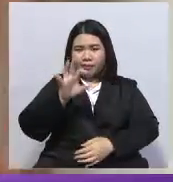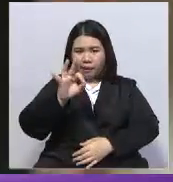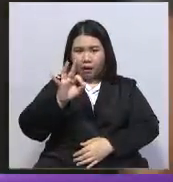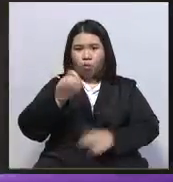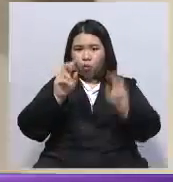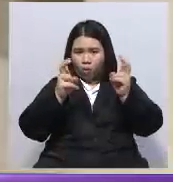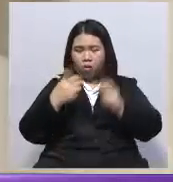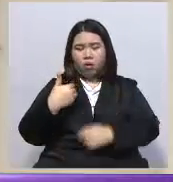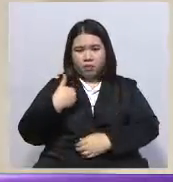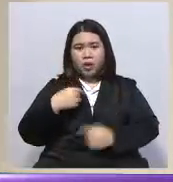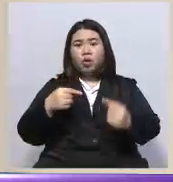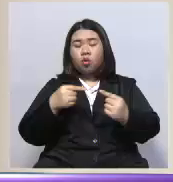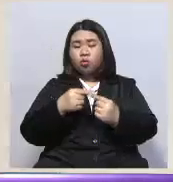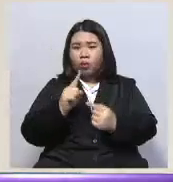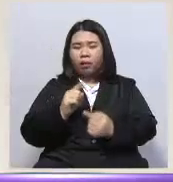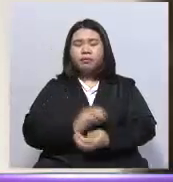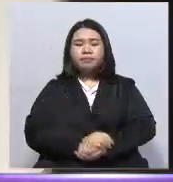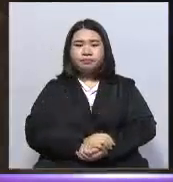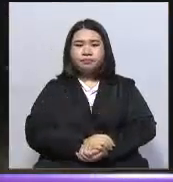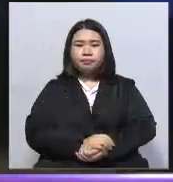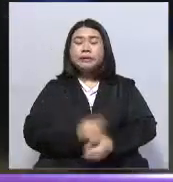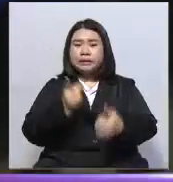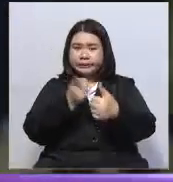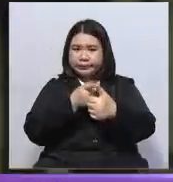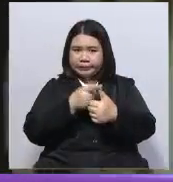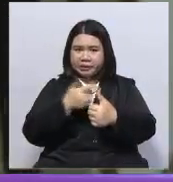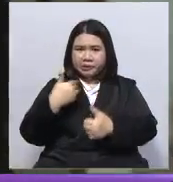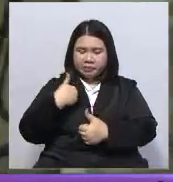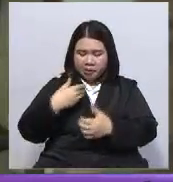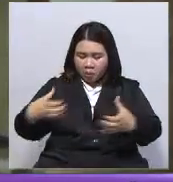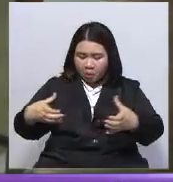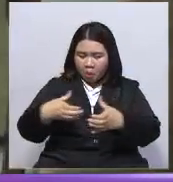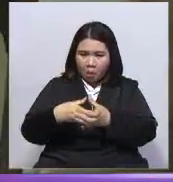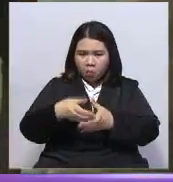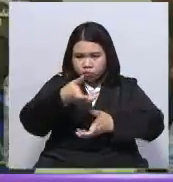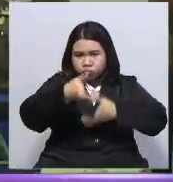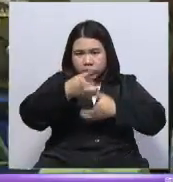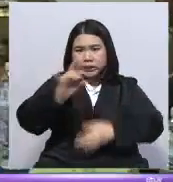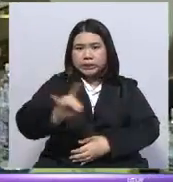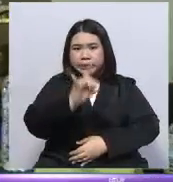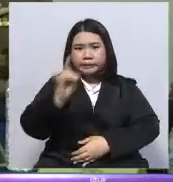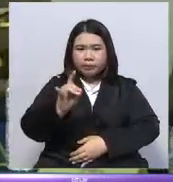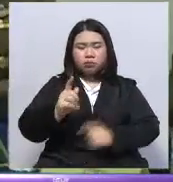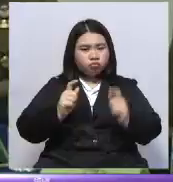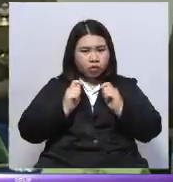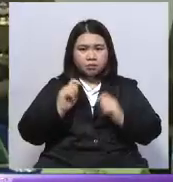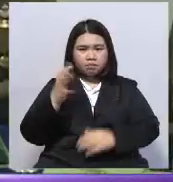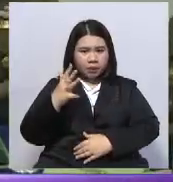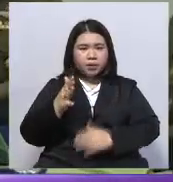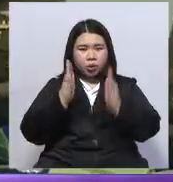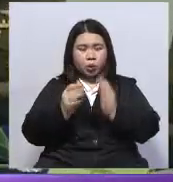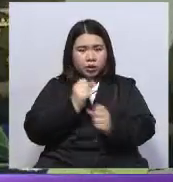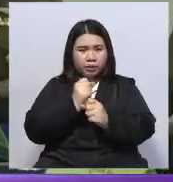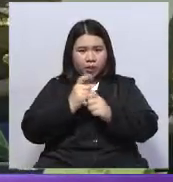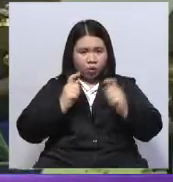นของพื้นที่สภ.ทองผาภูมิประกอบด้วยข้อหาร่วมกันล่าสัตว์ป่าในเขตรักษาพันธุ์สัตว์ป่าโดยมิได้รับอนุญาตจากเจ้าพนักง